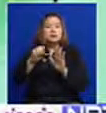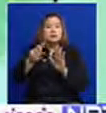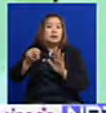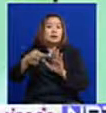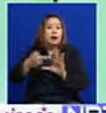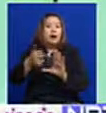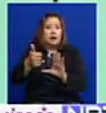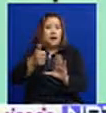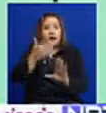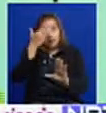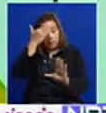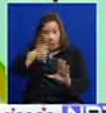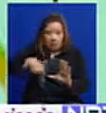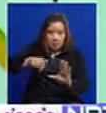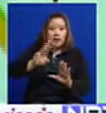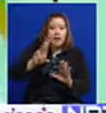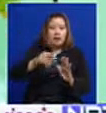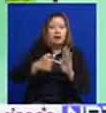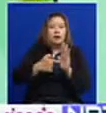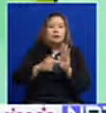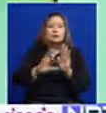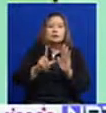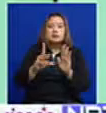1เพื่อออกถนนรัชดาภิเษก